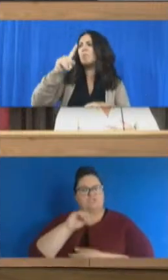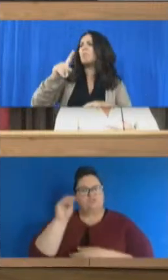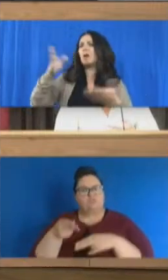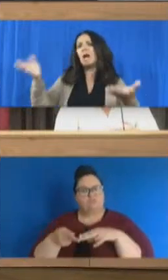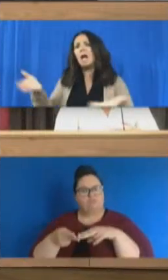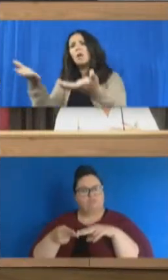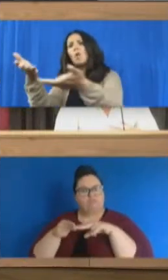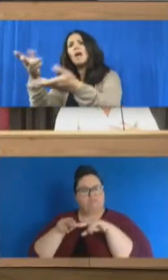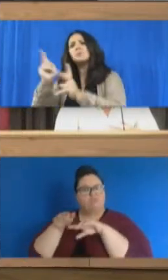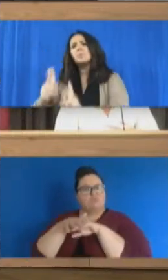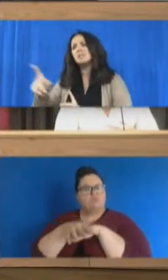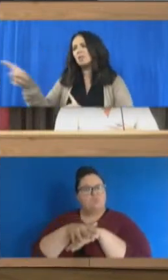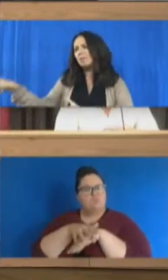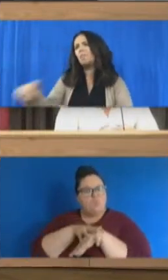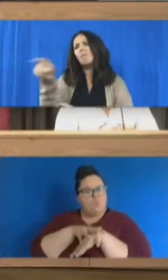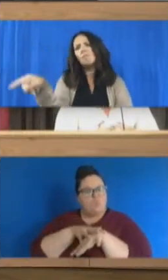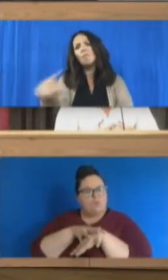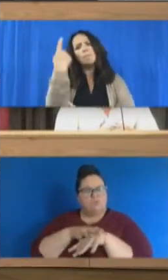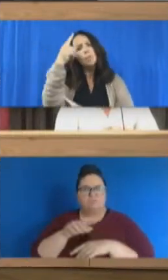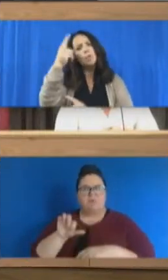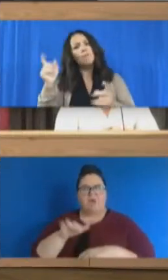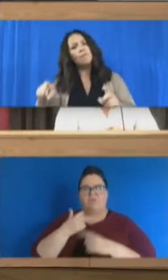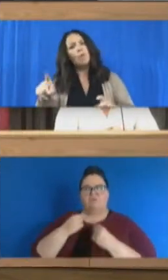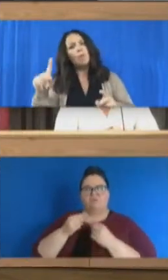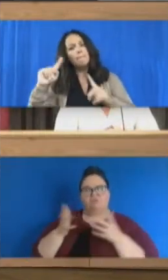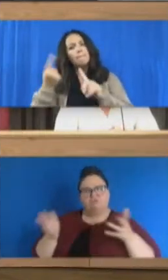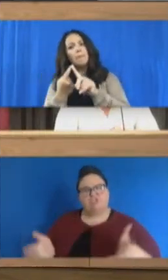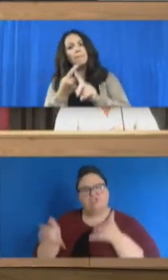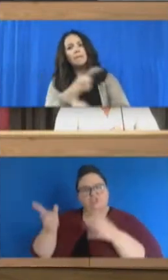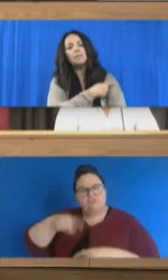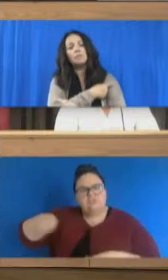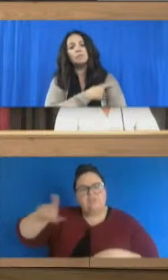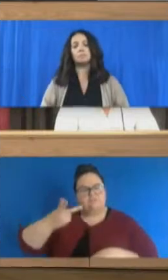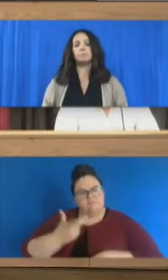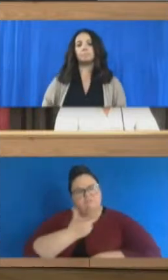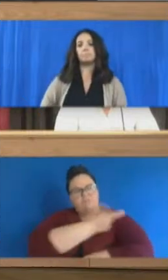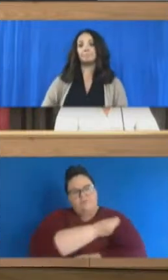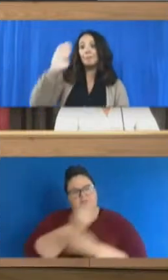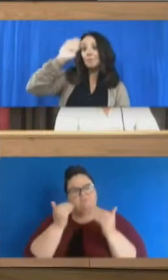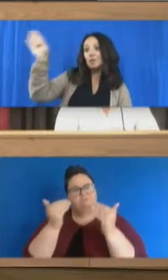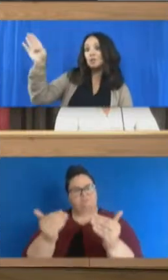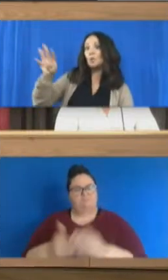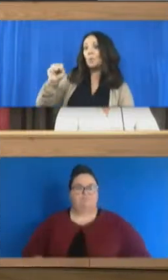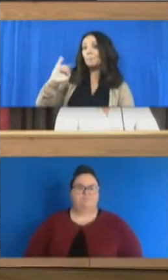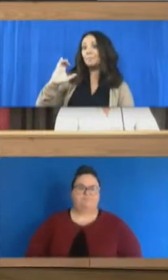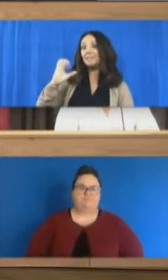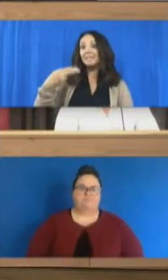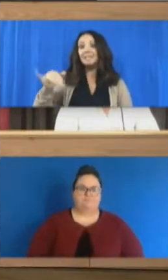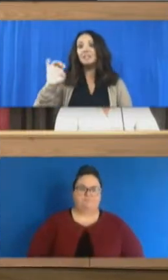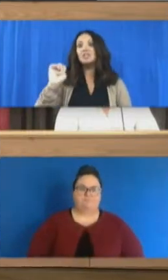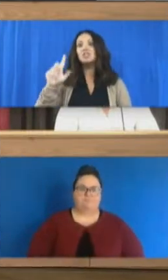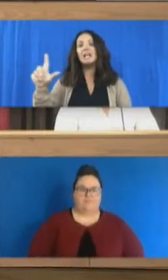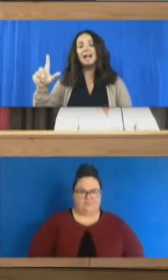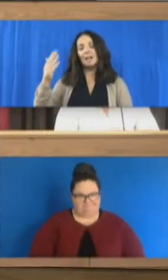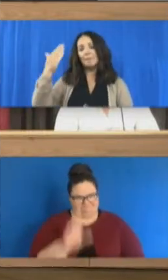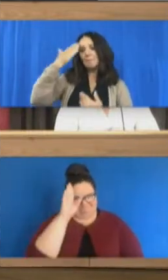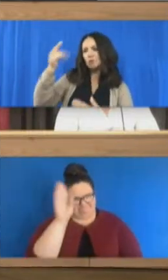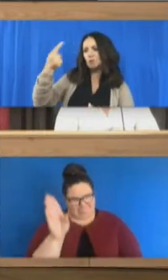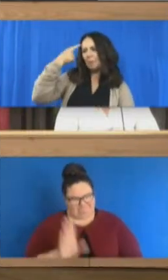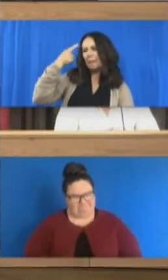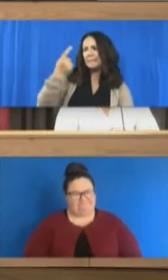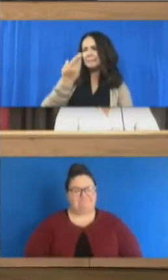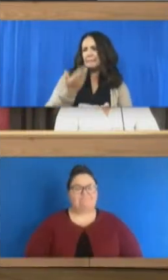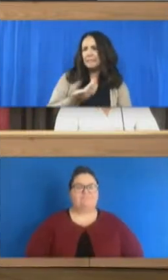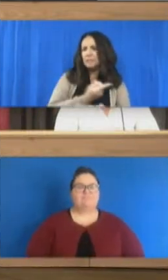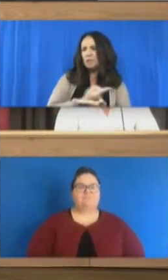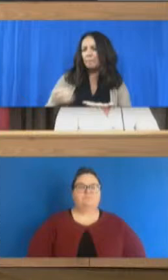encourager vos familles, vos proches, membres de votre communauté, de vos communautés et votre place d'emploi de se